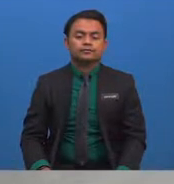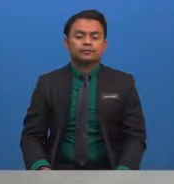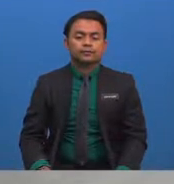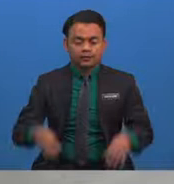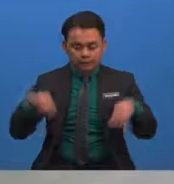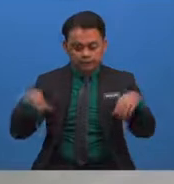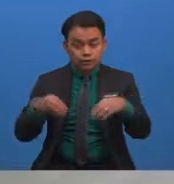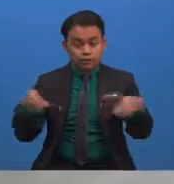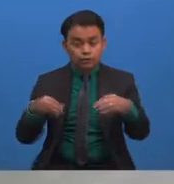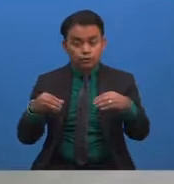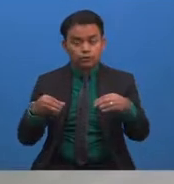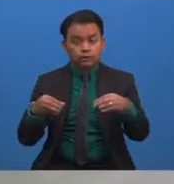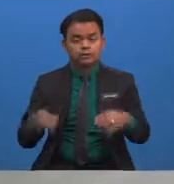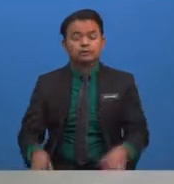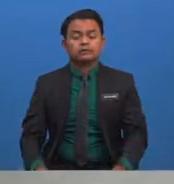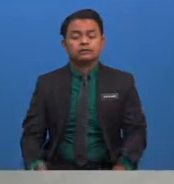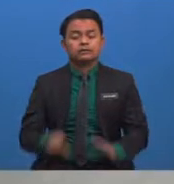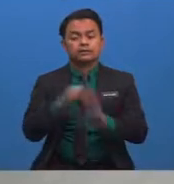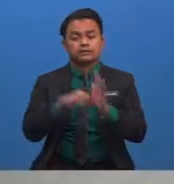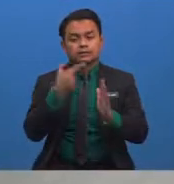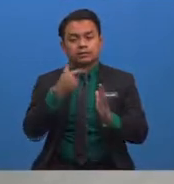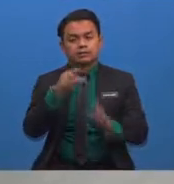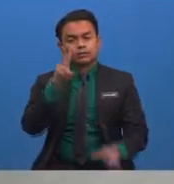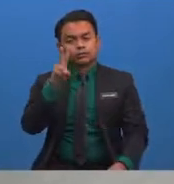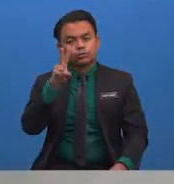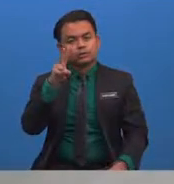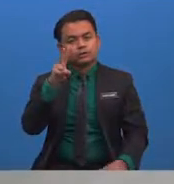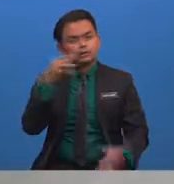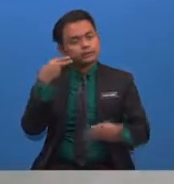Celurkan selama 2 hingga 3 minit.